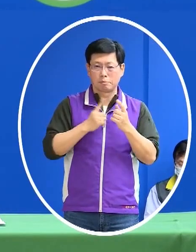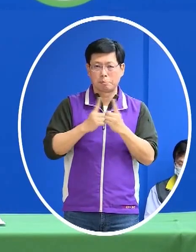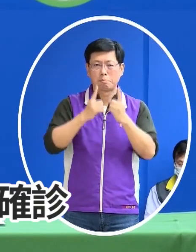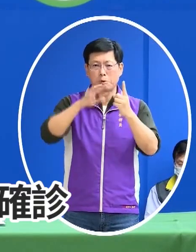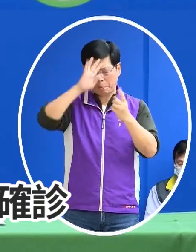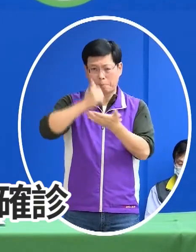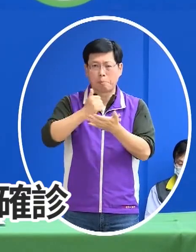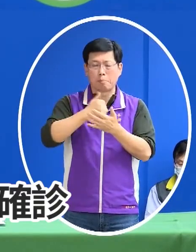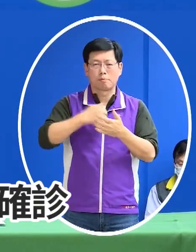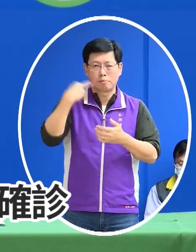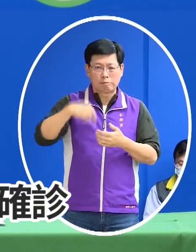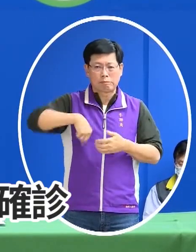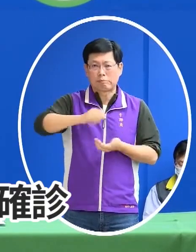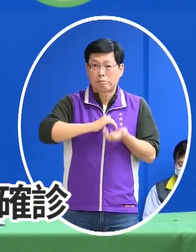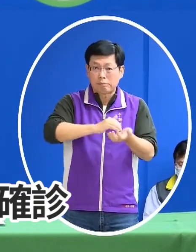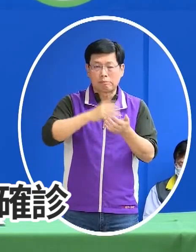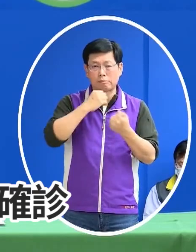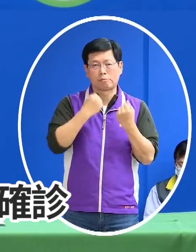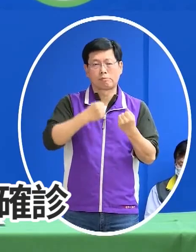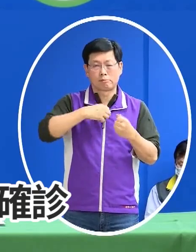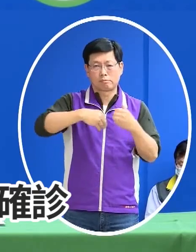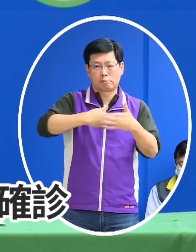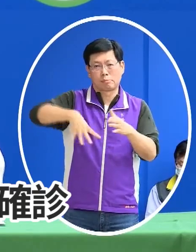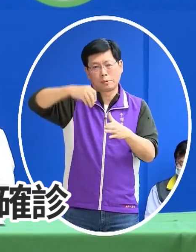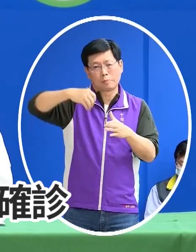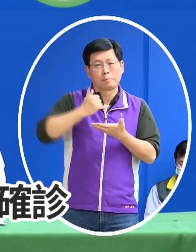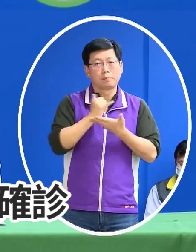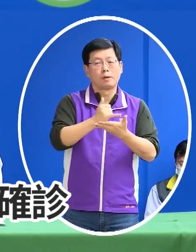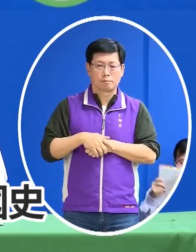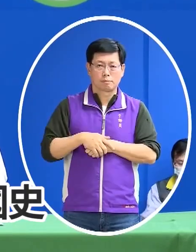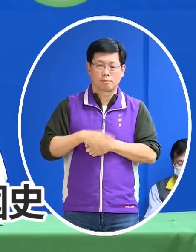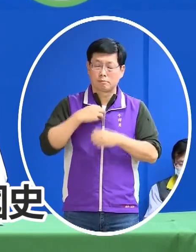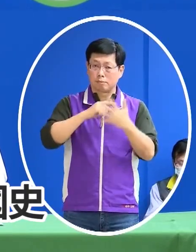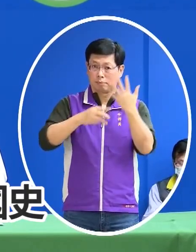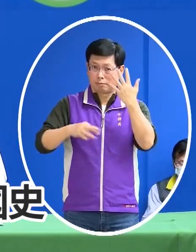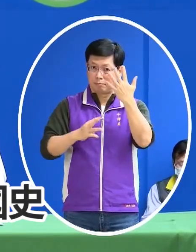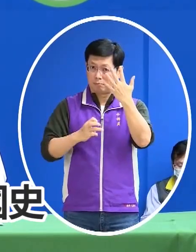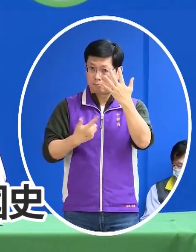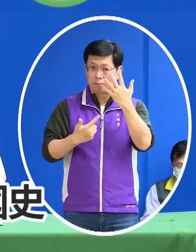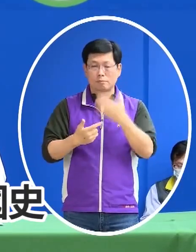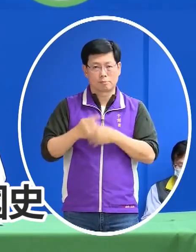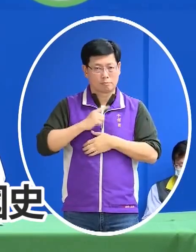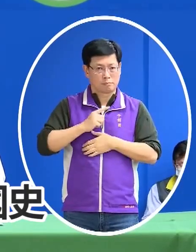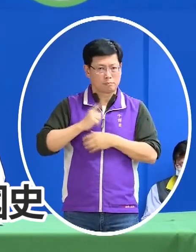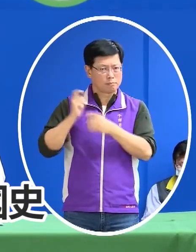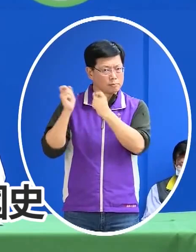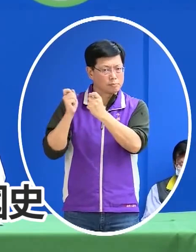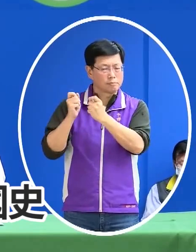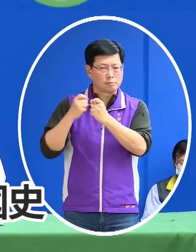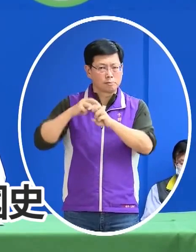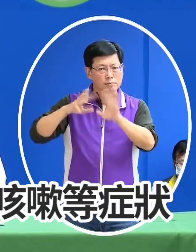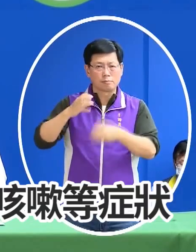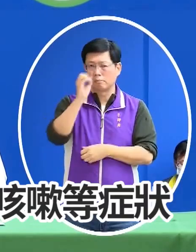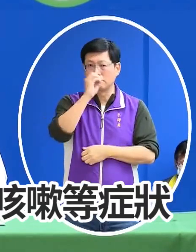医，那天就收治在负压隔离病房，那确诊336，他近期没有一个